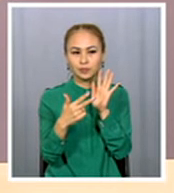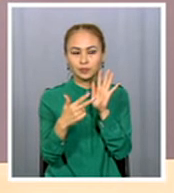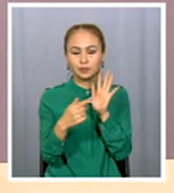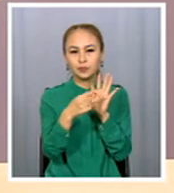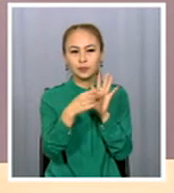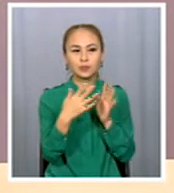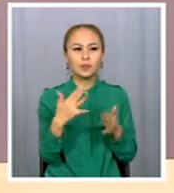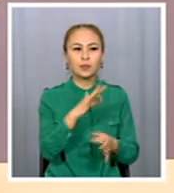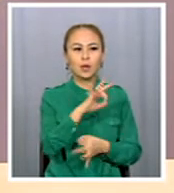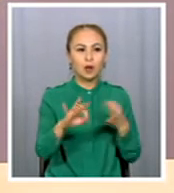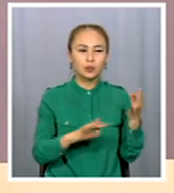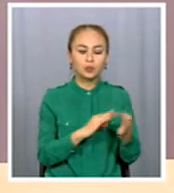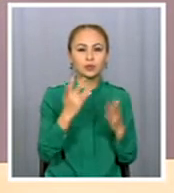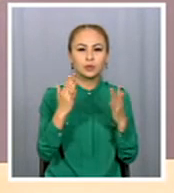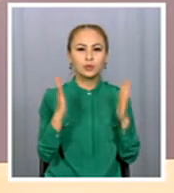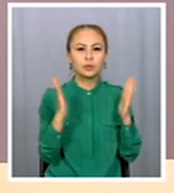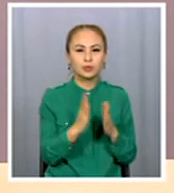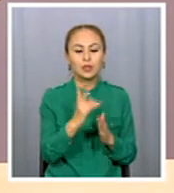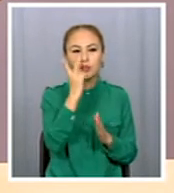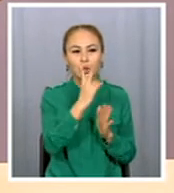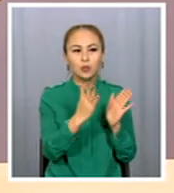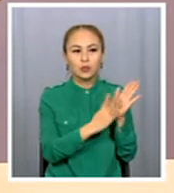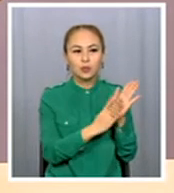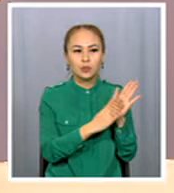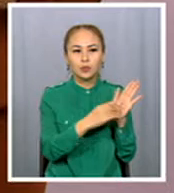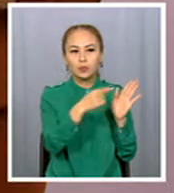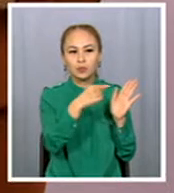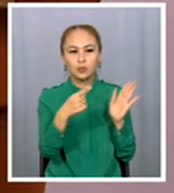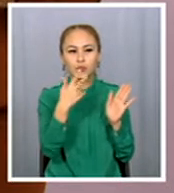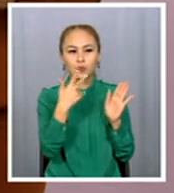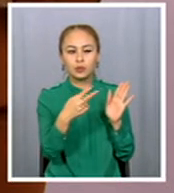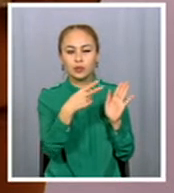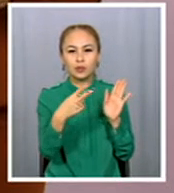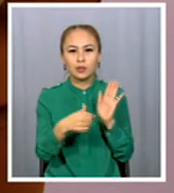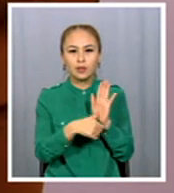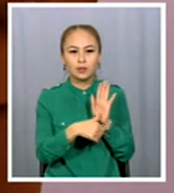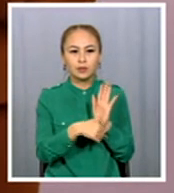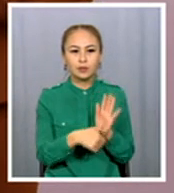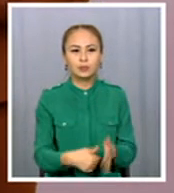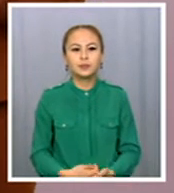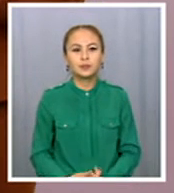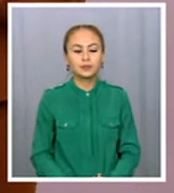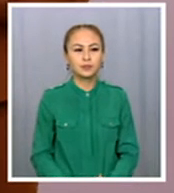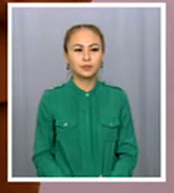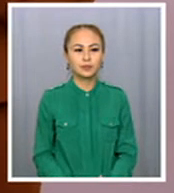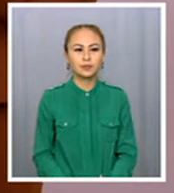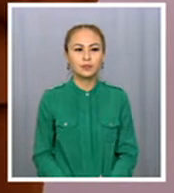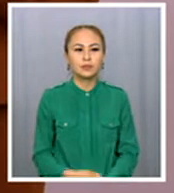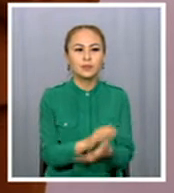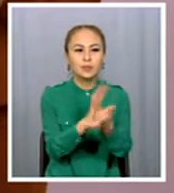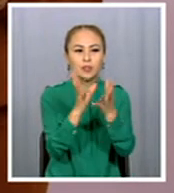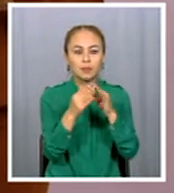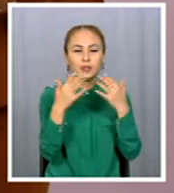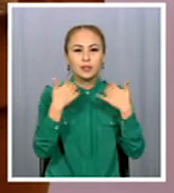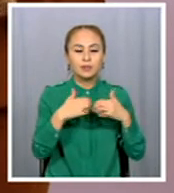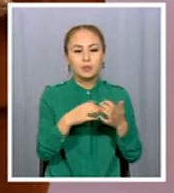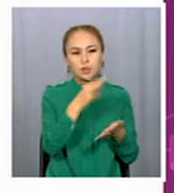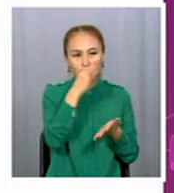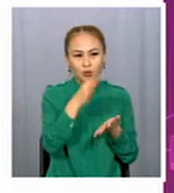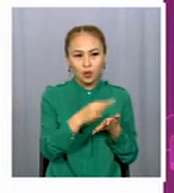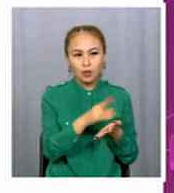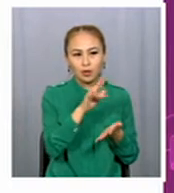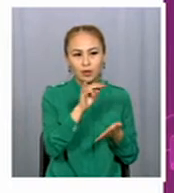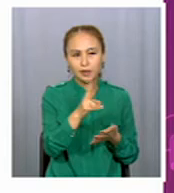артық екен табу үшін 9-дан 3-ті азайтамыз, мәні 6-ға тең. Демек есептің жауабы